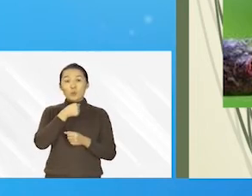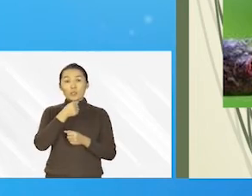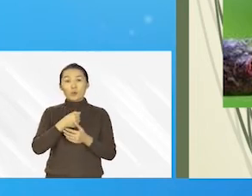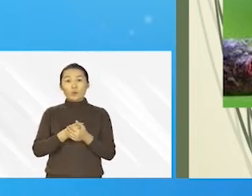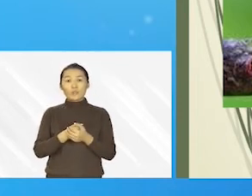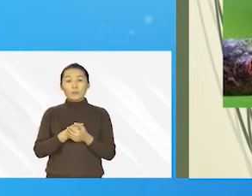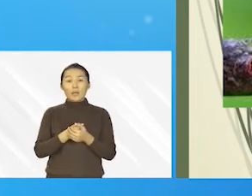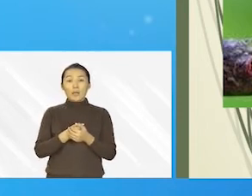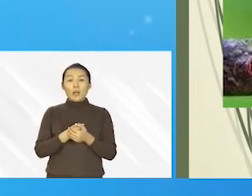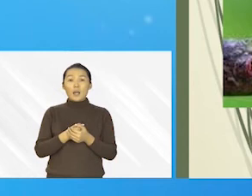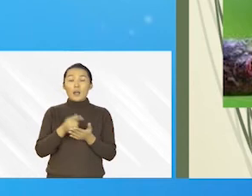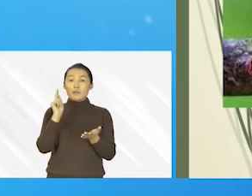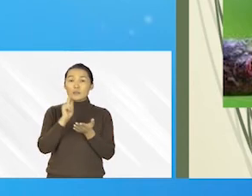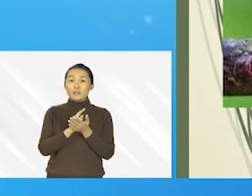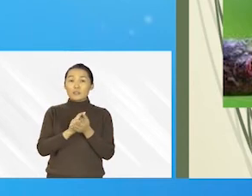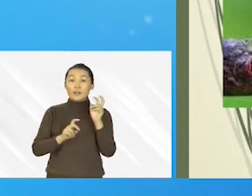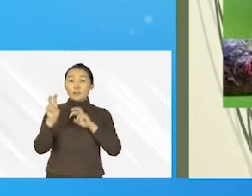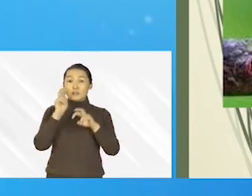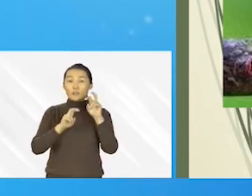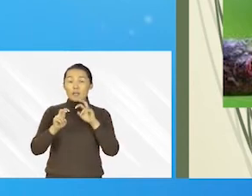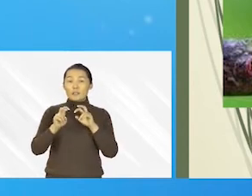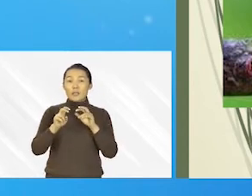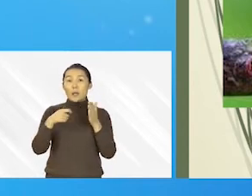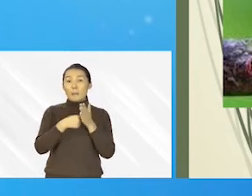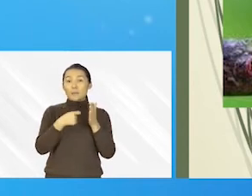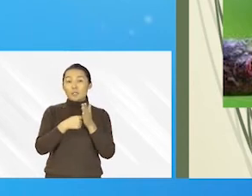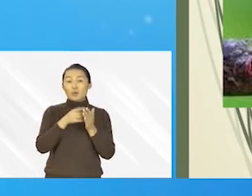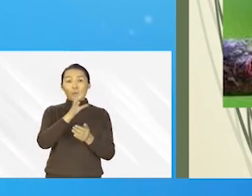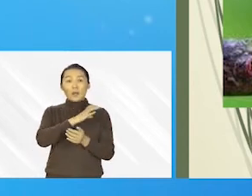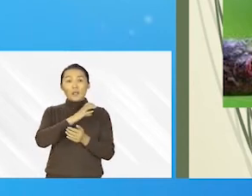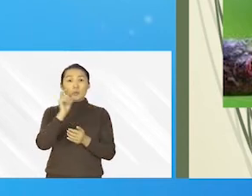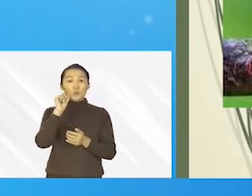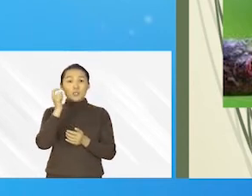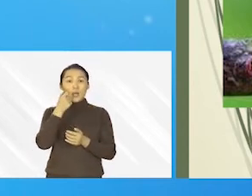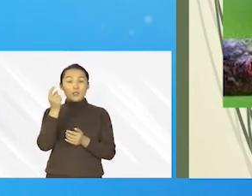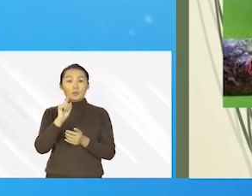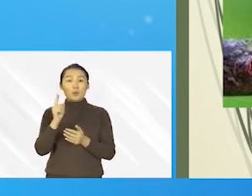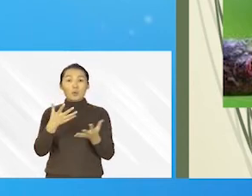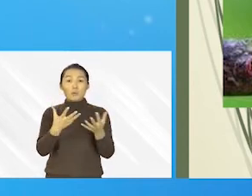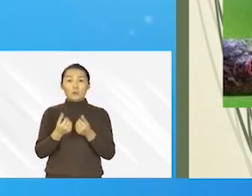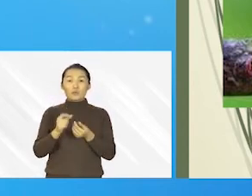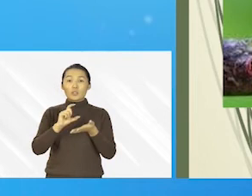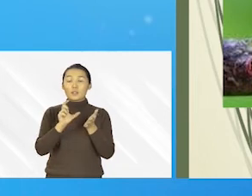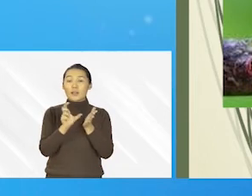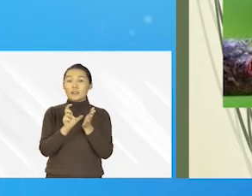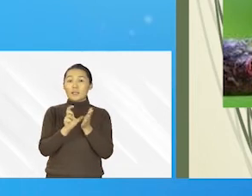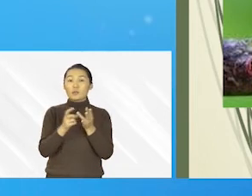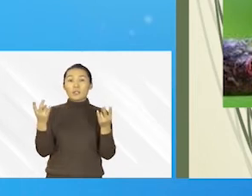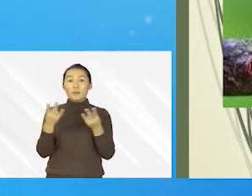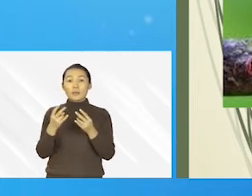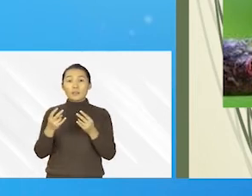особь вынуждена искать пищу, богатую сахаром, чтобы получить энергию, необходимую